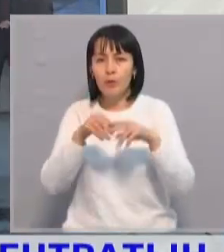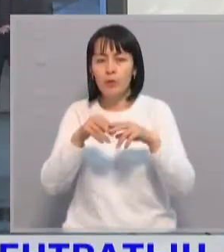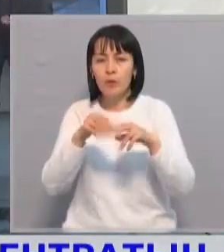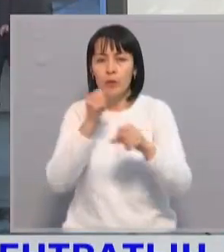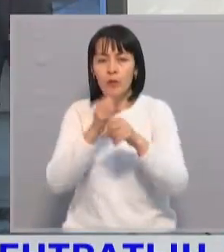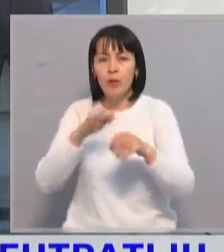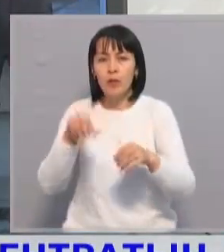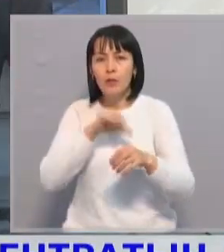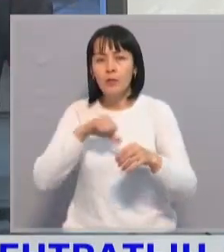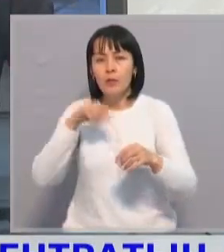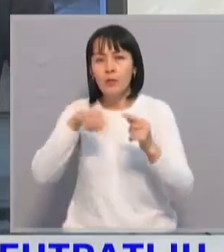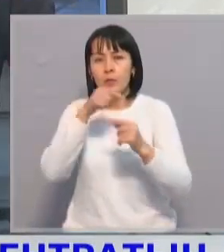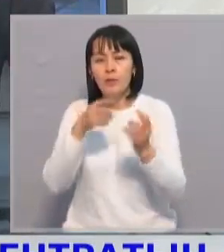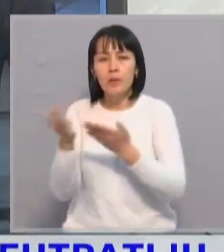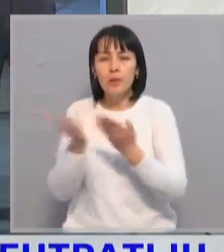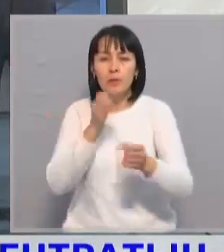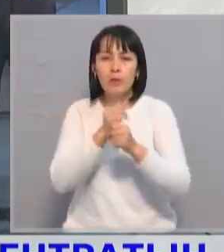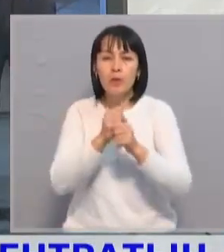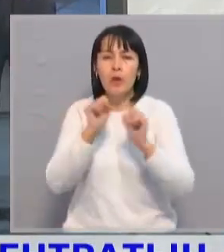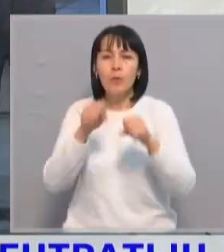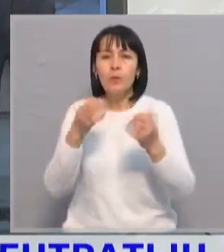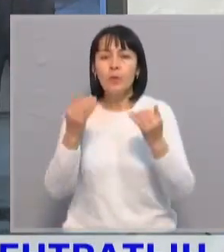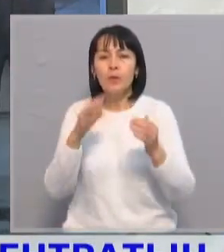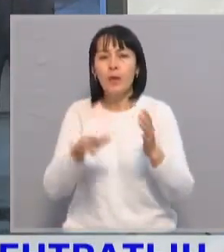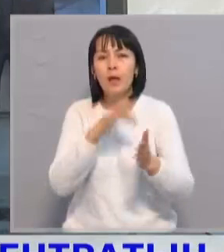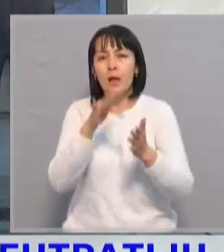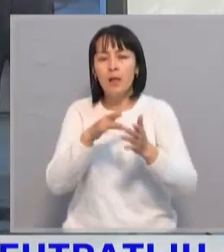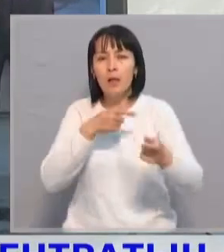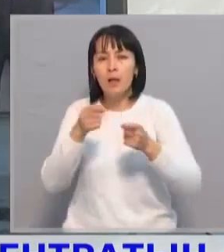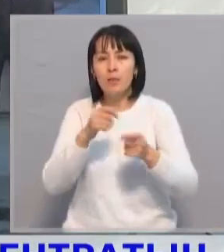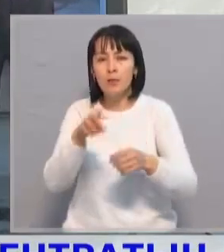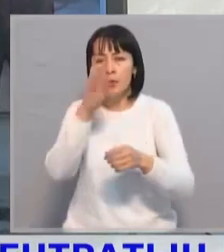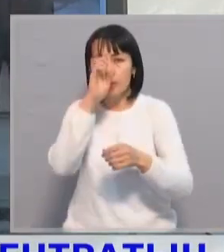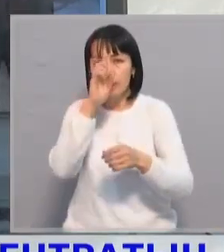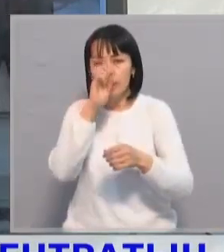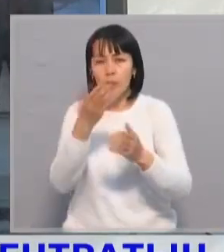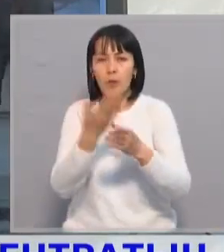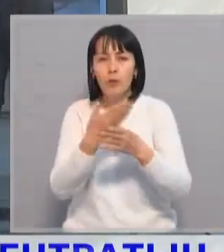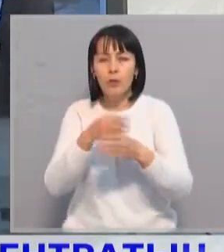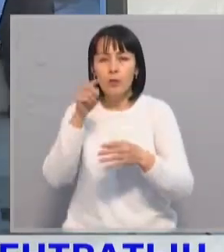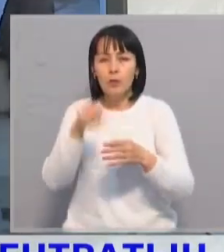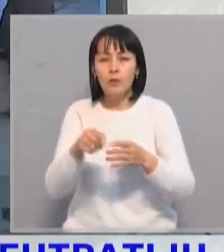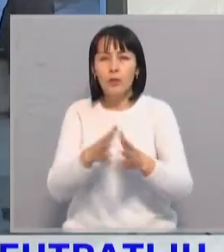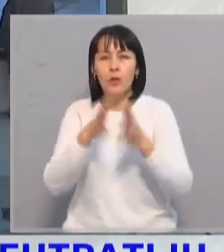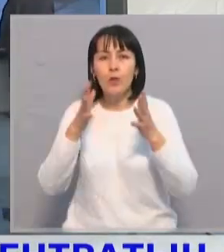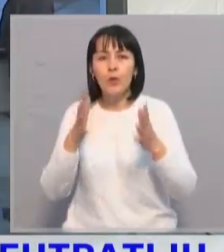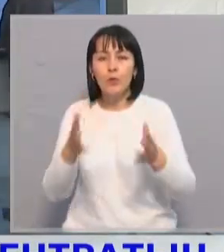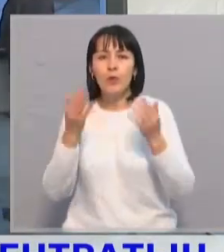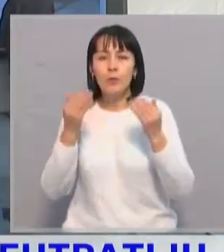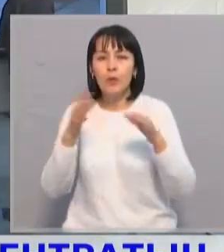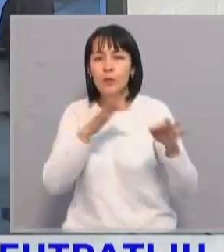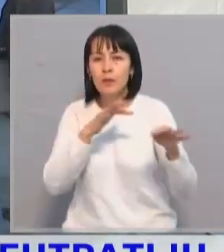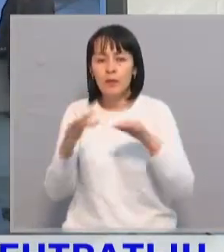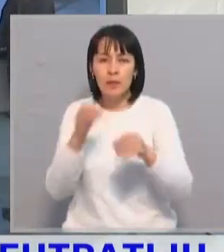олардың өздерінің бизнесін осында келіп істейтін болады. Оны қалалық әкімшілік үкімет қолдап отыр. Сол жағына үлкен мінекей бұл